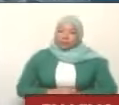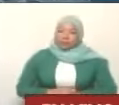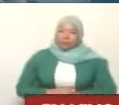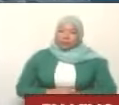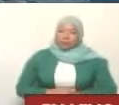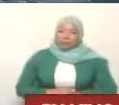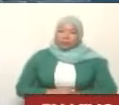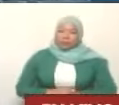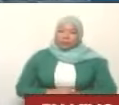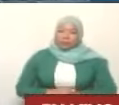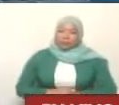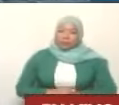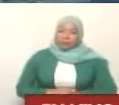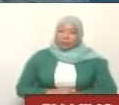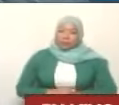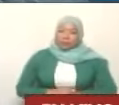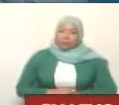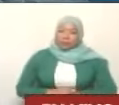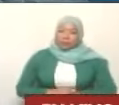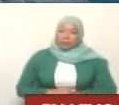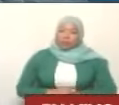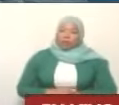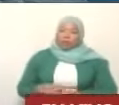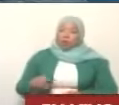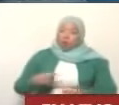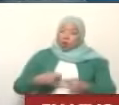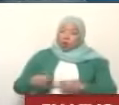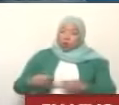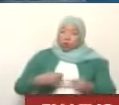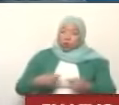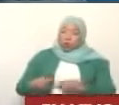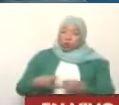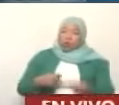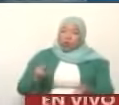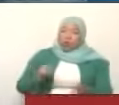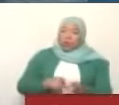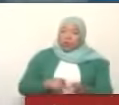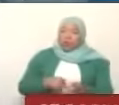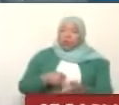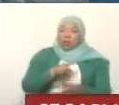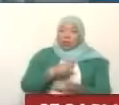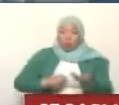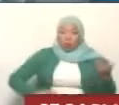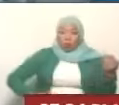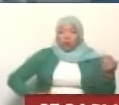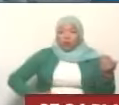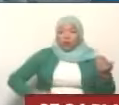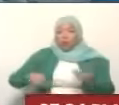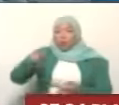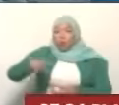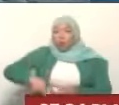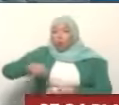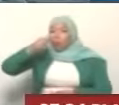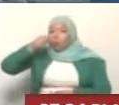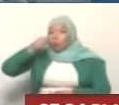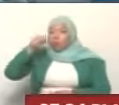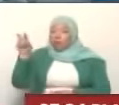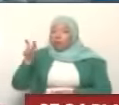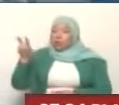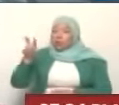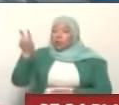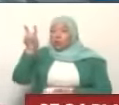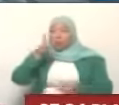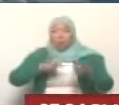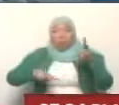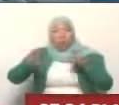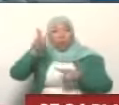在马克思部长的安排下，我们到访了三个特区。 Bajo la coordinación del superintendente nacional Johan Álvarez, hemos recorrido